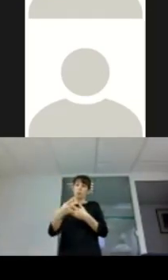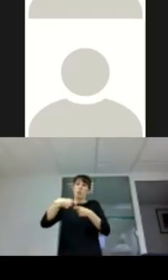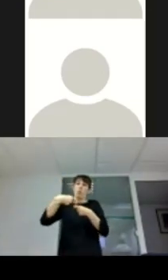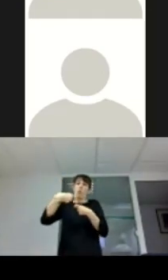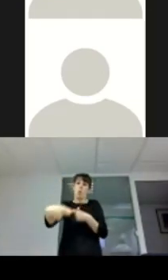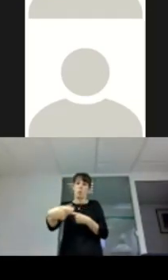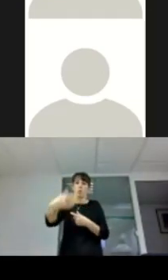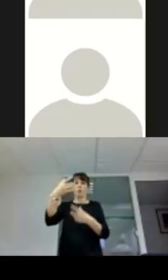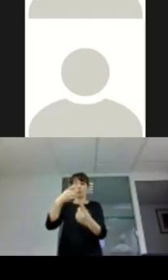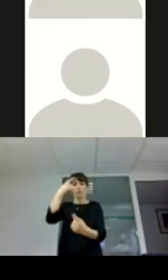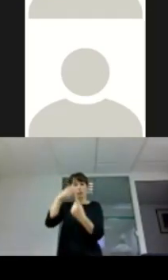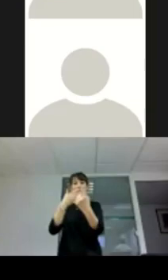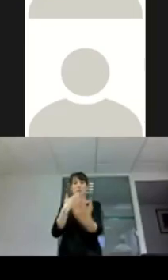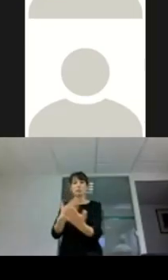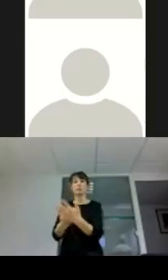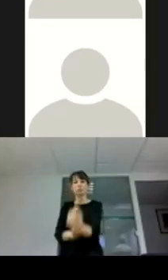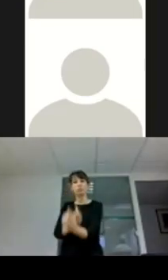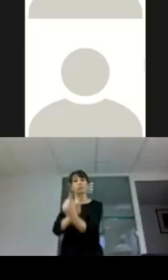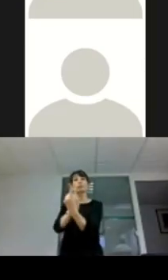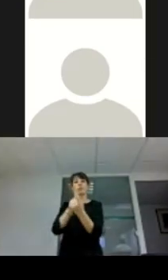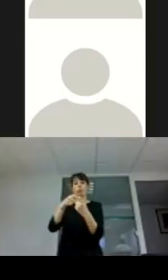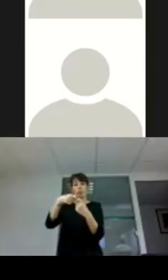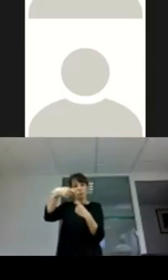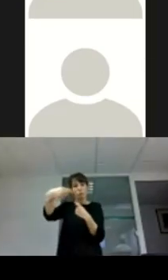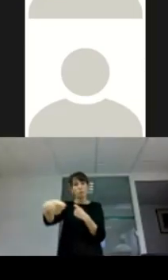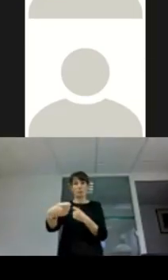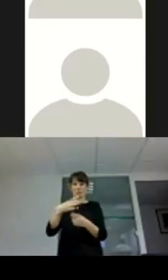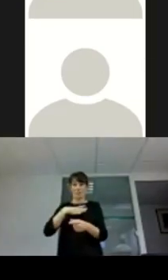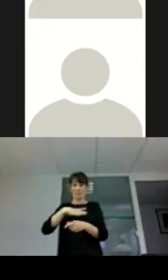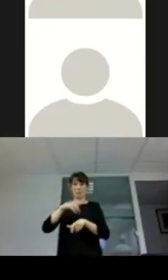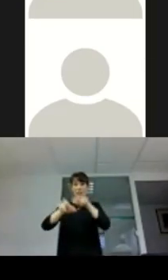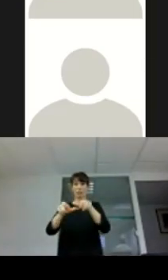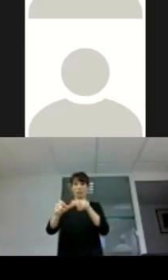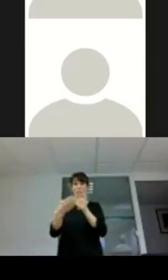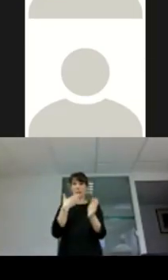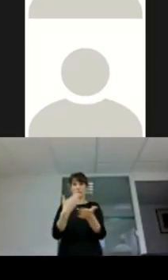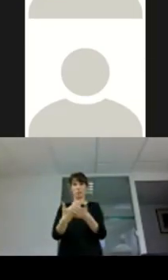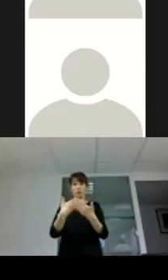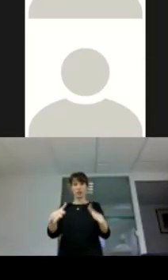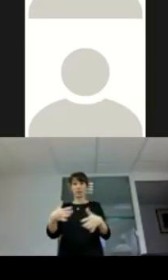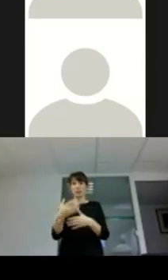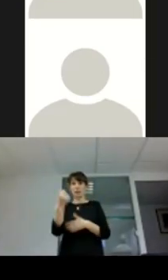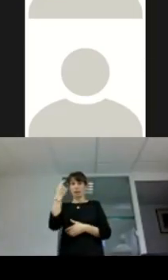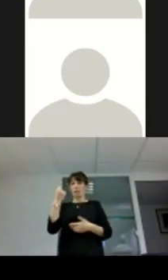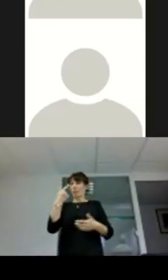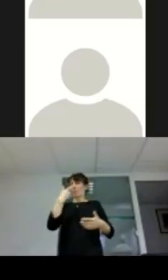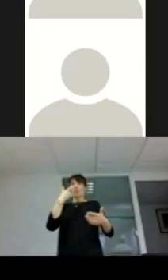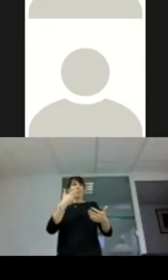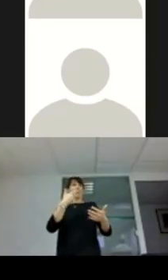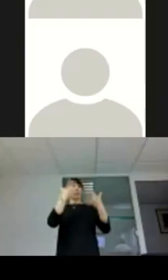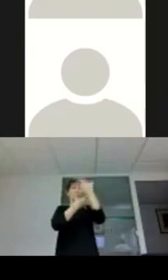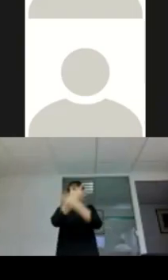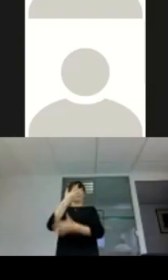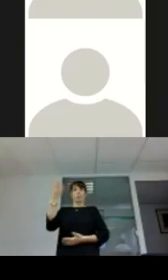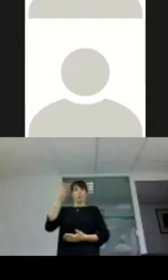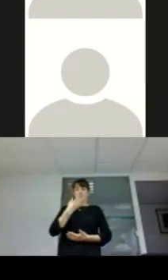ont été augmentées en temps, prennent le temps. On sait que les questions continuent à affluer, que les